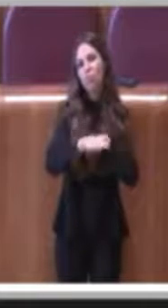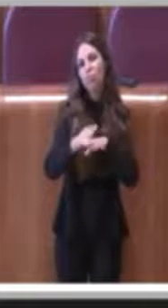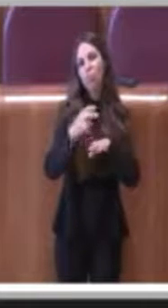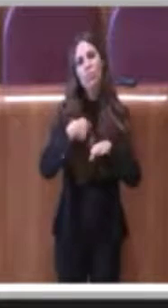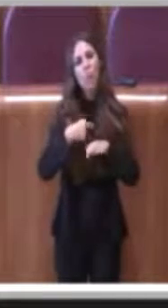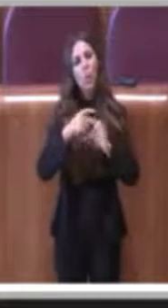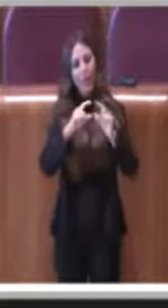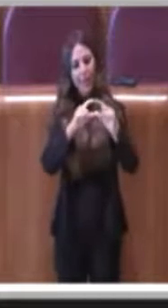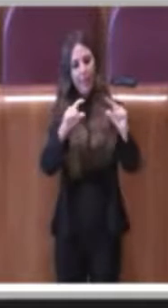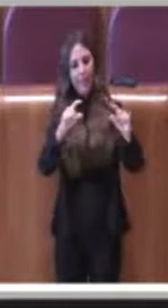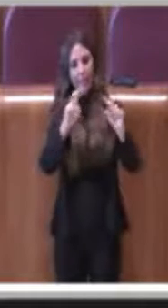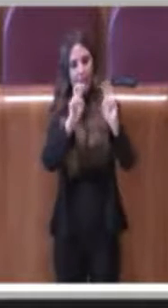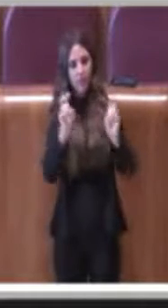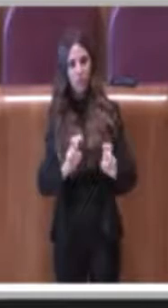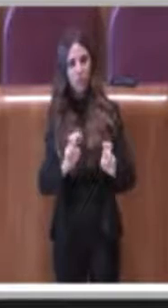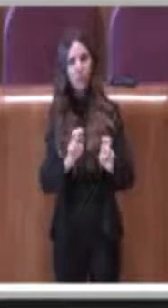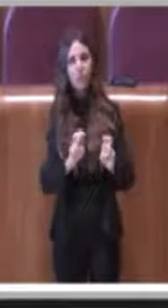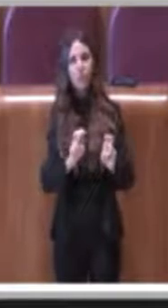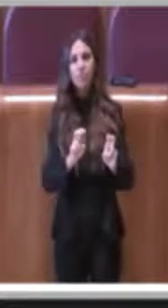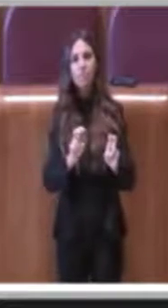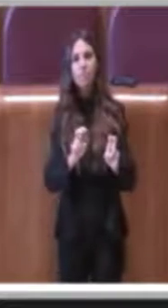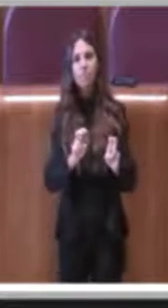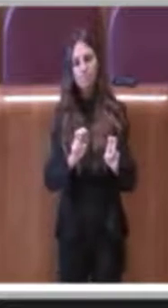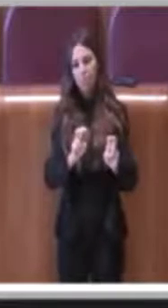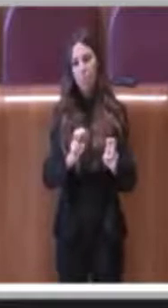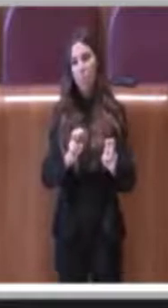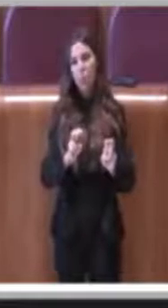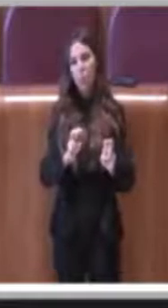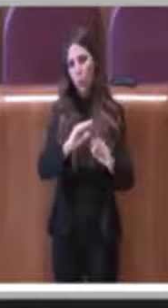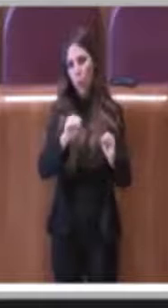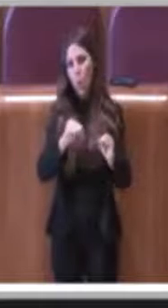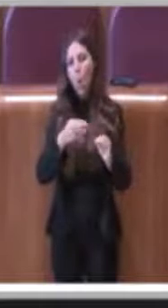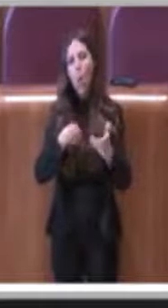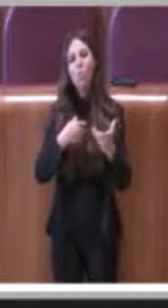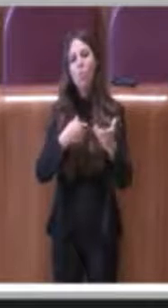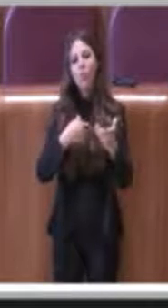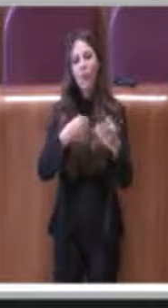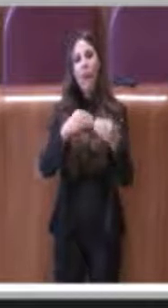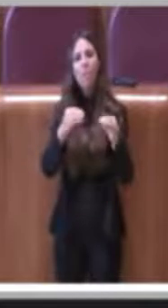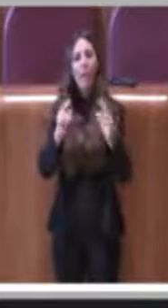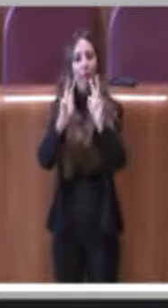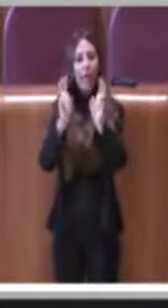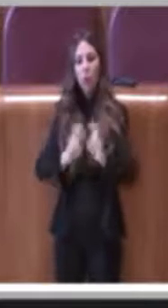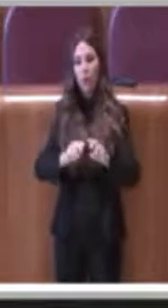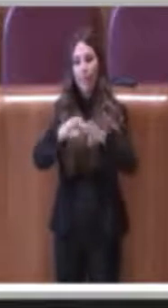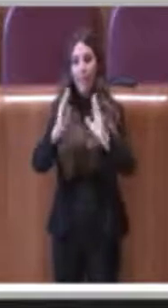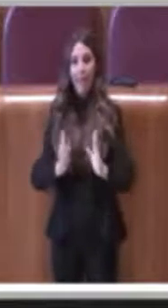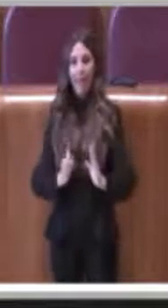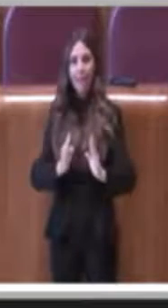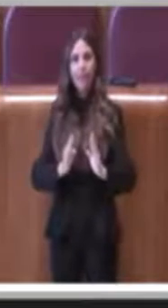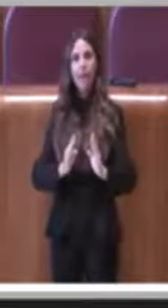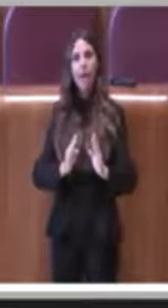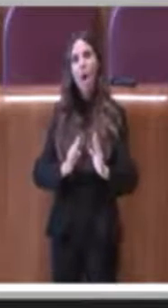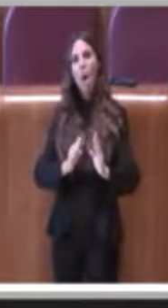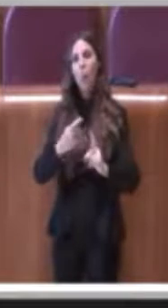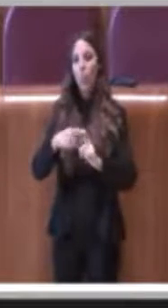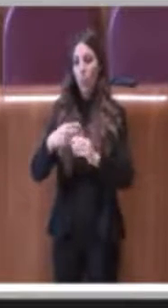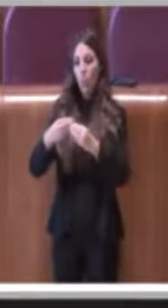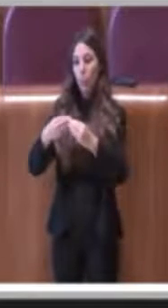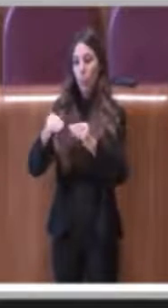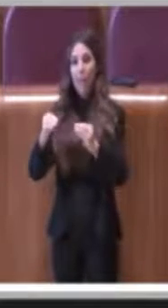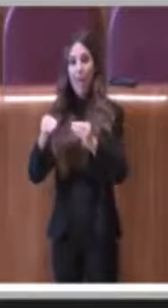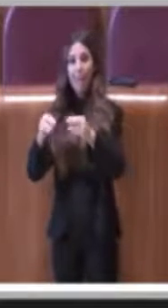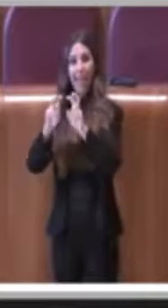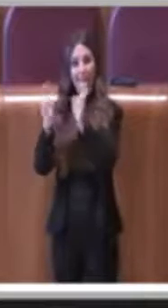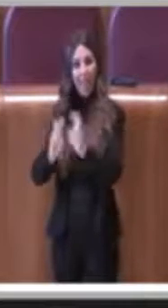etichette energetiche sugli elettrodomestici, sulle apparecchiature elettroniche, elettriche, lo